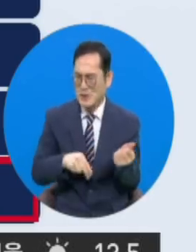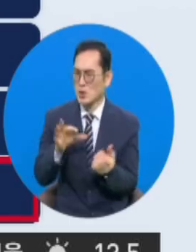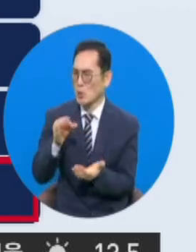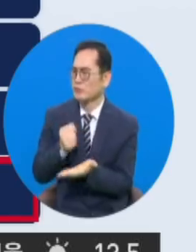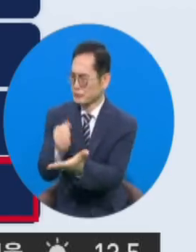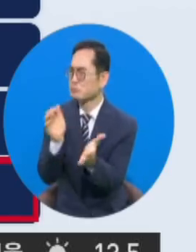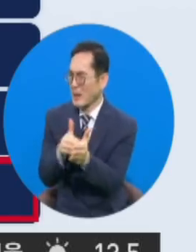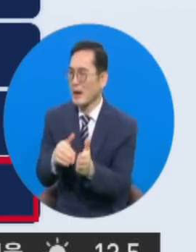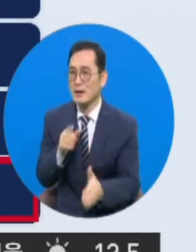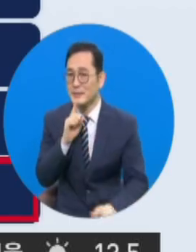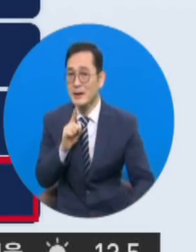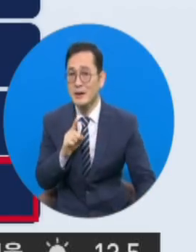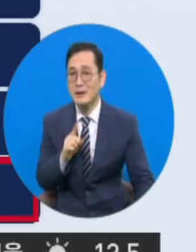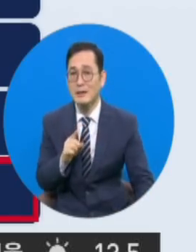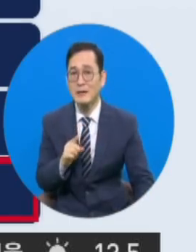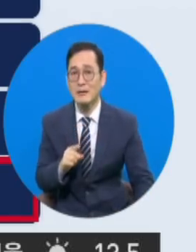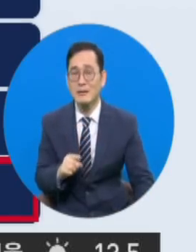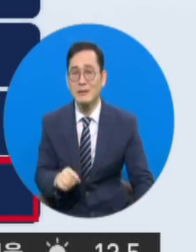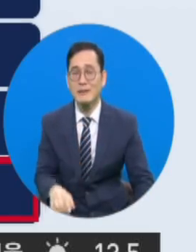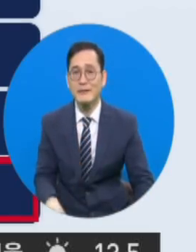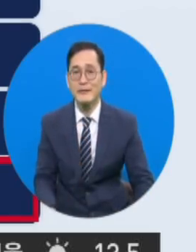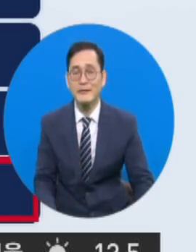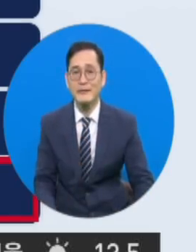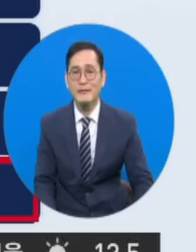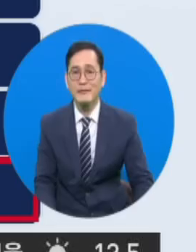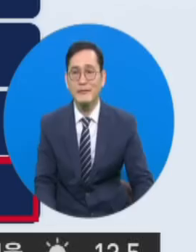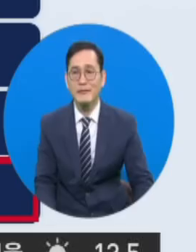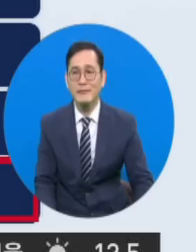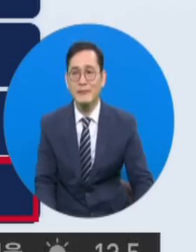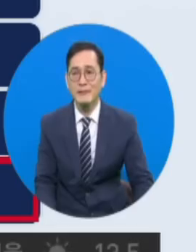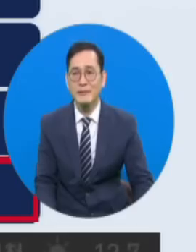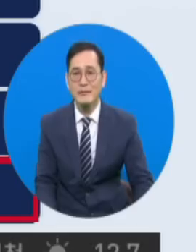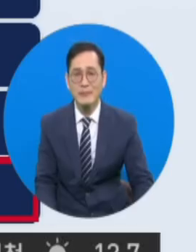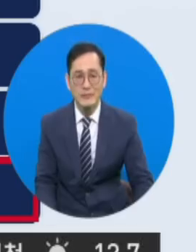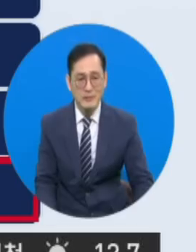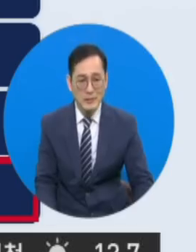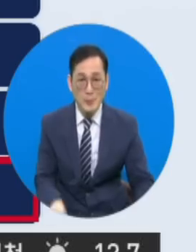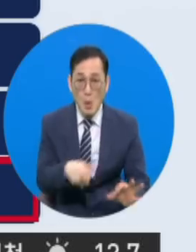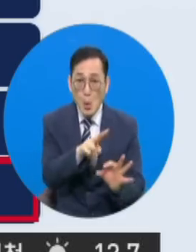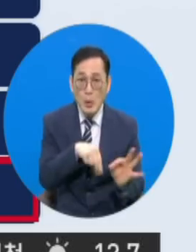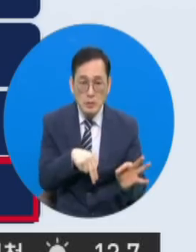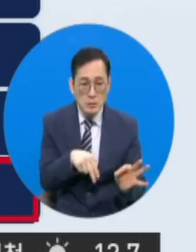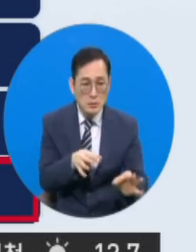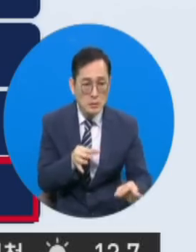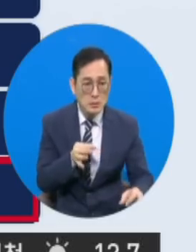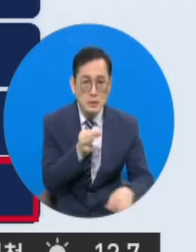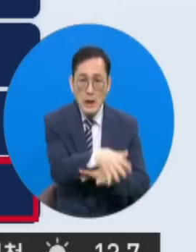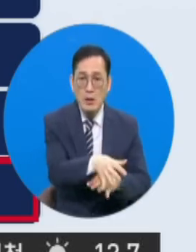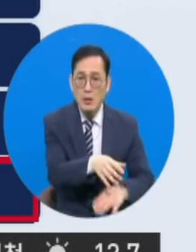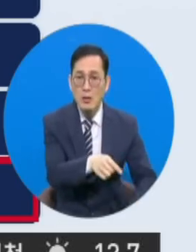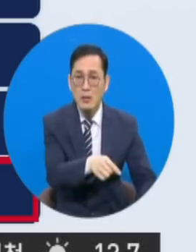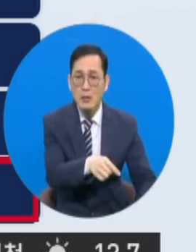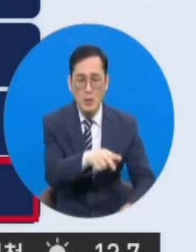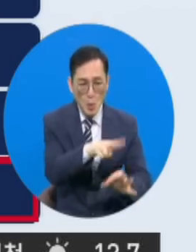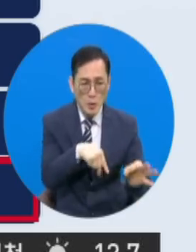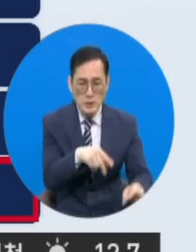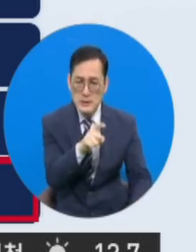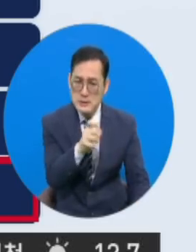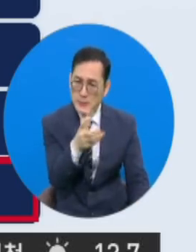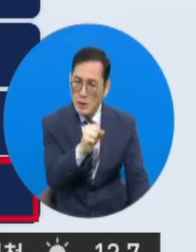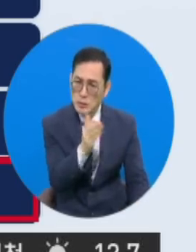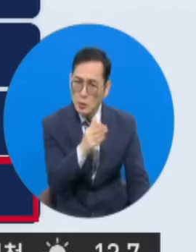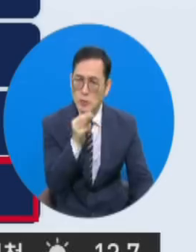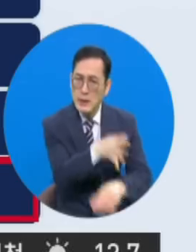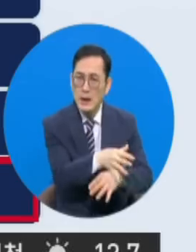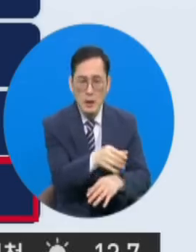했습니다 그렇다면 그 사이에 무슨 돈으로 10억 상당의 코인을